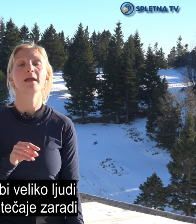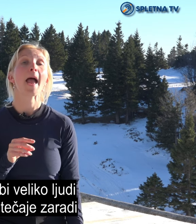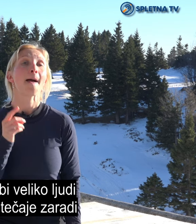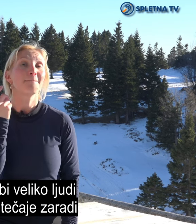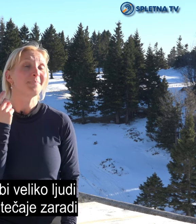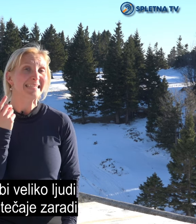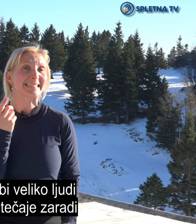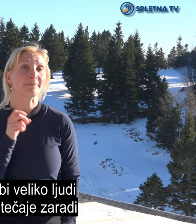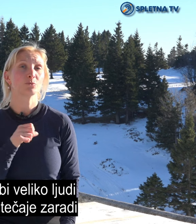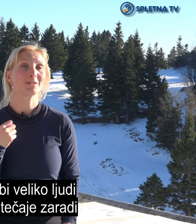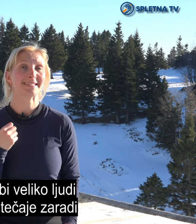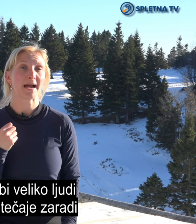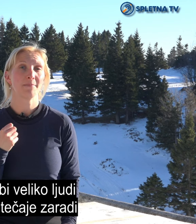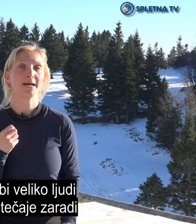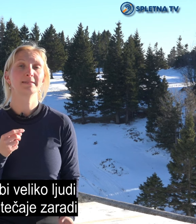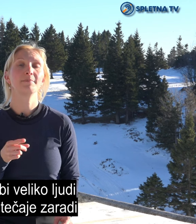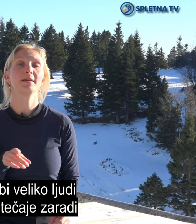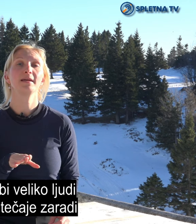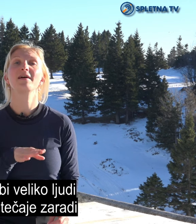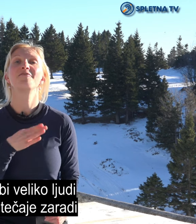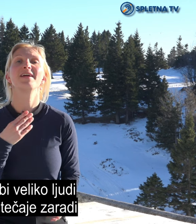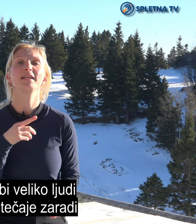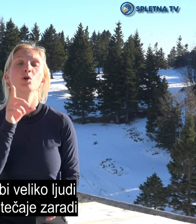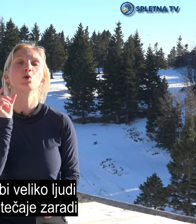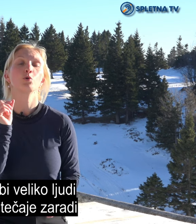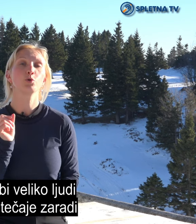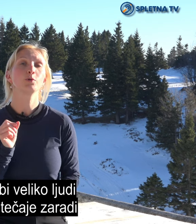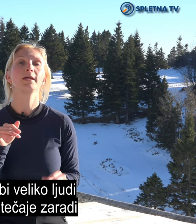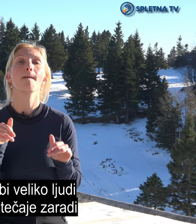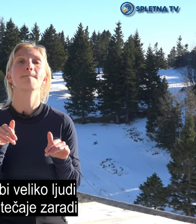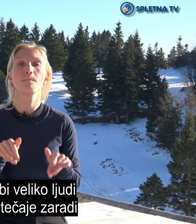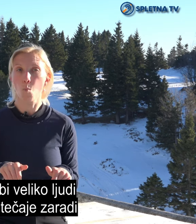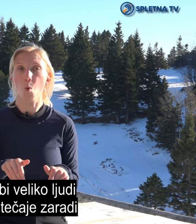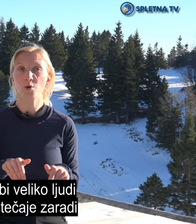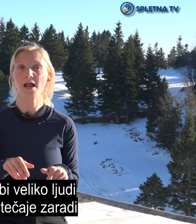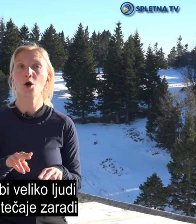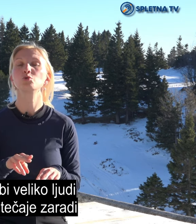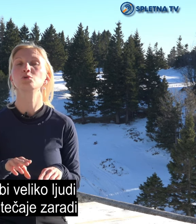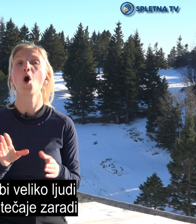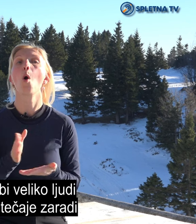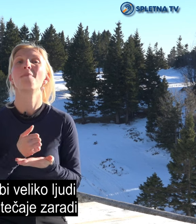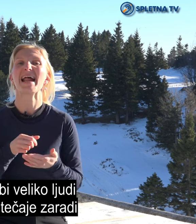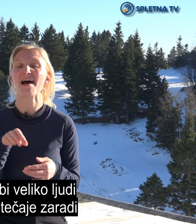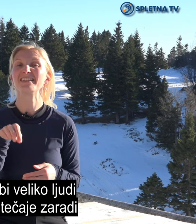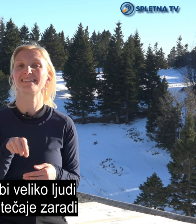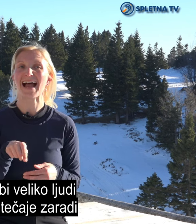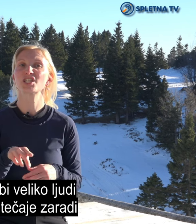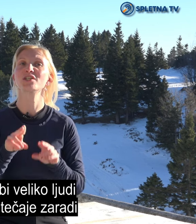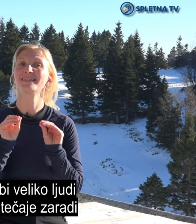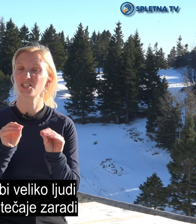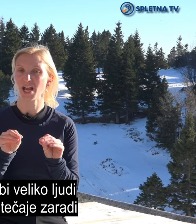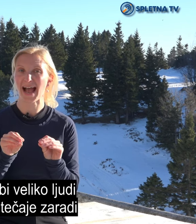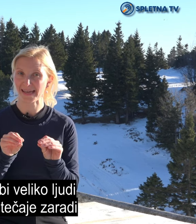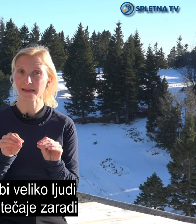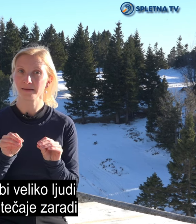In mislim tudi sama, da bi veliko ljudi moralo tudi opraviti